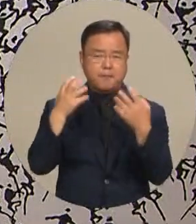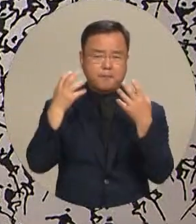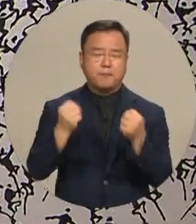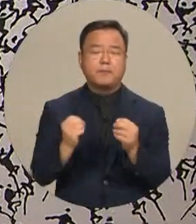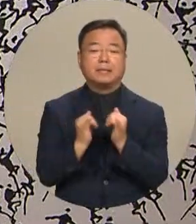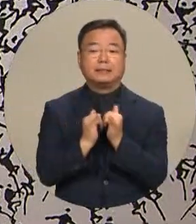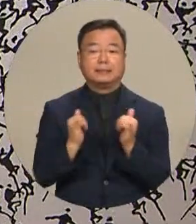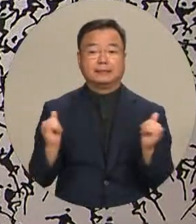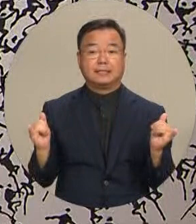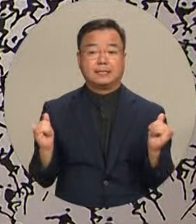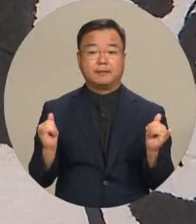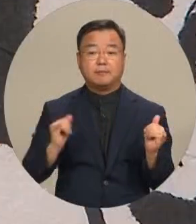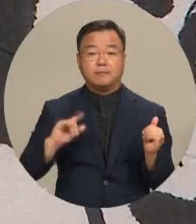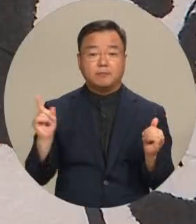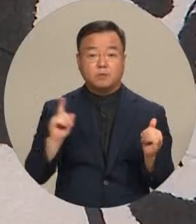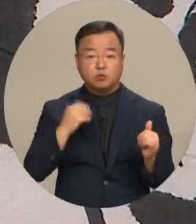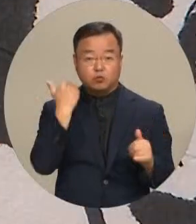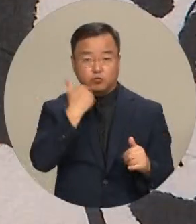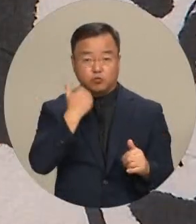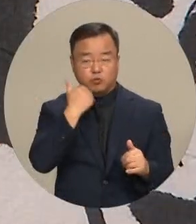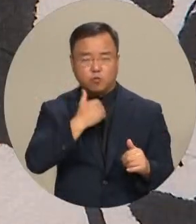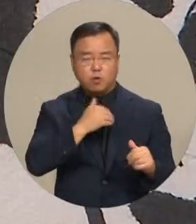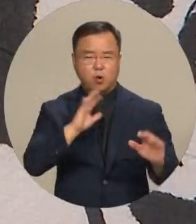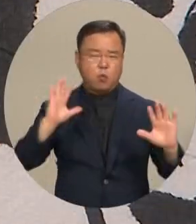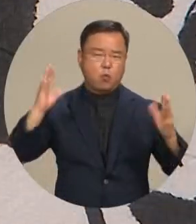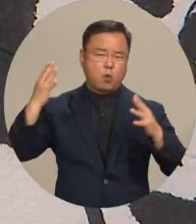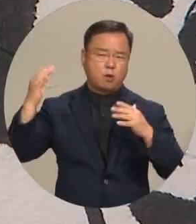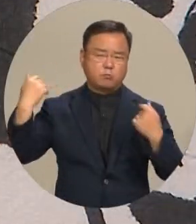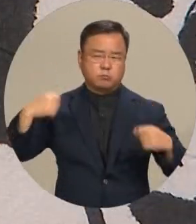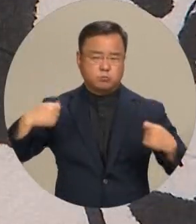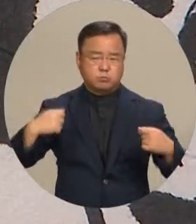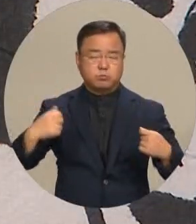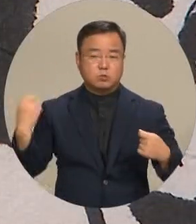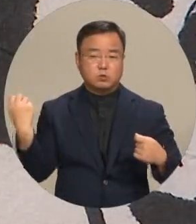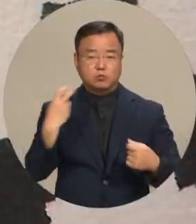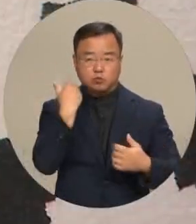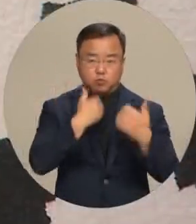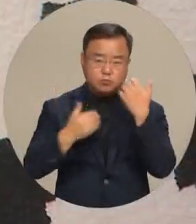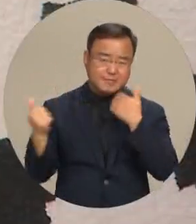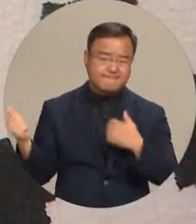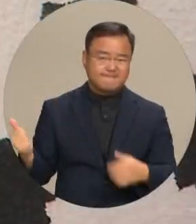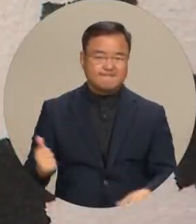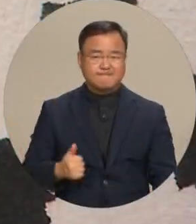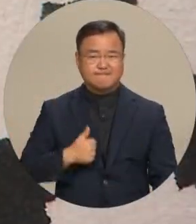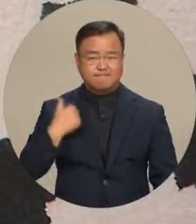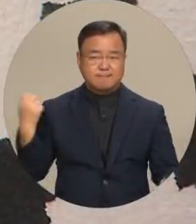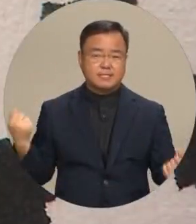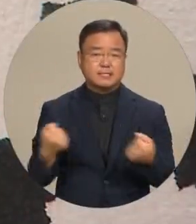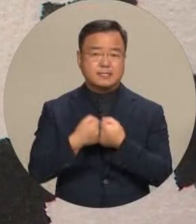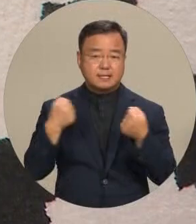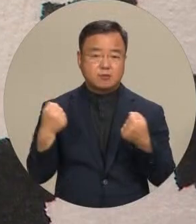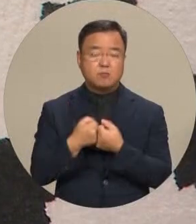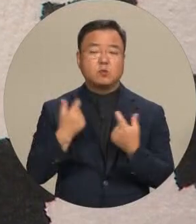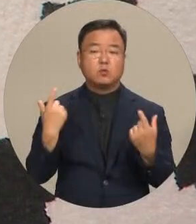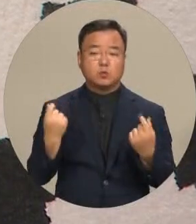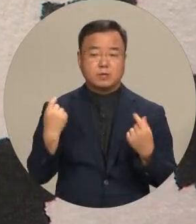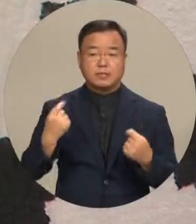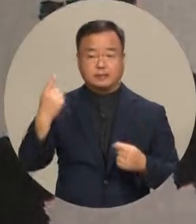인간들. 어떤 이들은 환희에 찬 군무를 추고, 어떤 이들은 분노에 휩싸여 싸움을 하는 듯